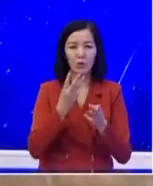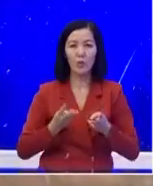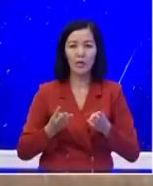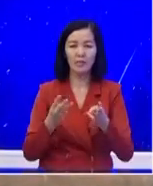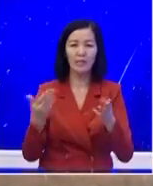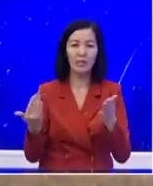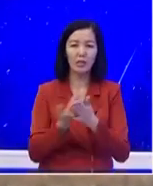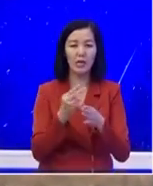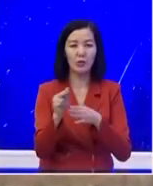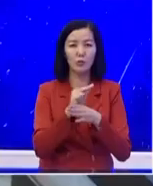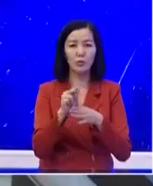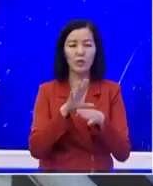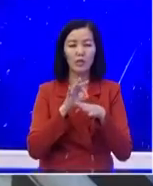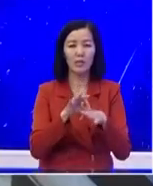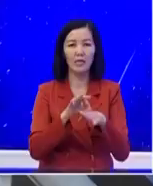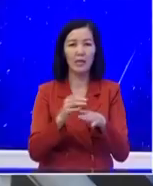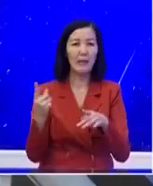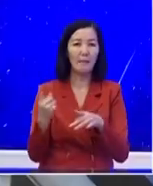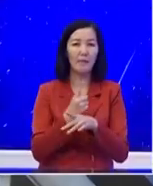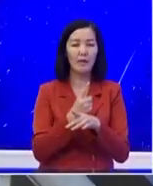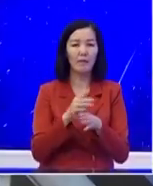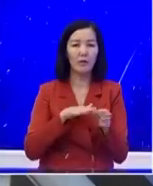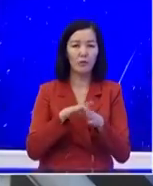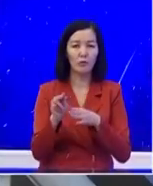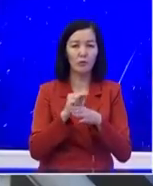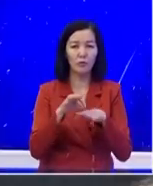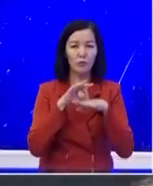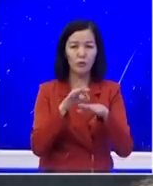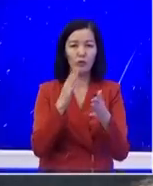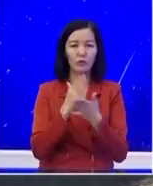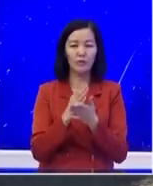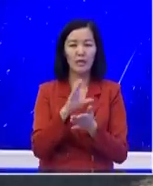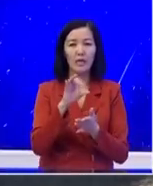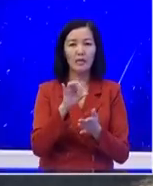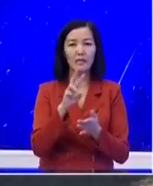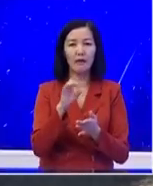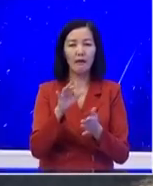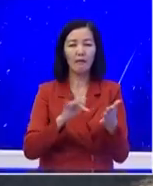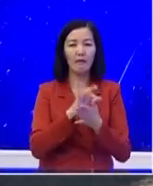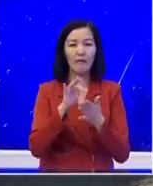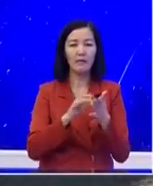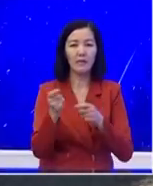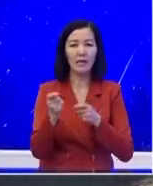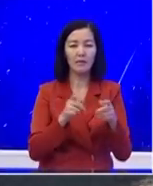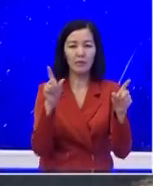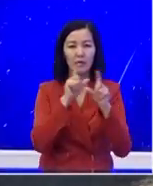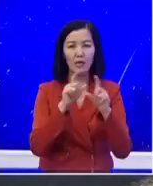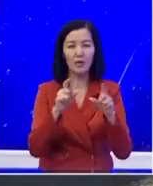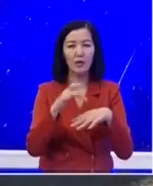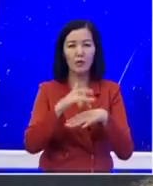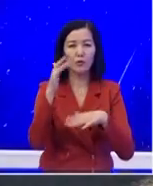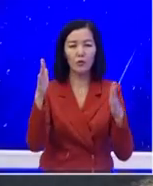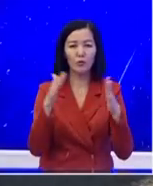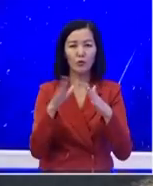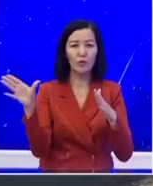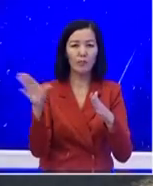бұрын салынған қазандыққа осы маусымда алғаш рет ағымды жөндеу жүргізіліп жатыр. Сарқан қаласында орналасқан барлық әкімшілік ғимараттай көп қабат тұрғын үйлерін бәрі